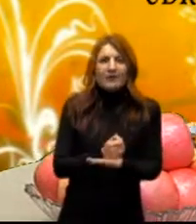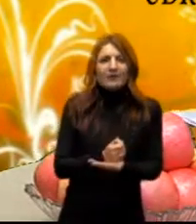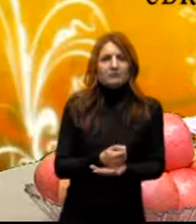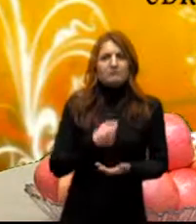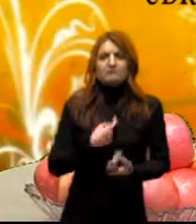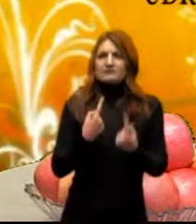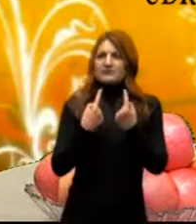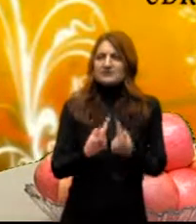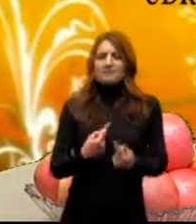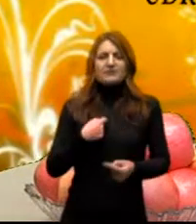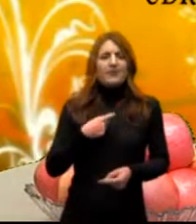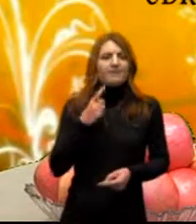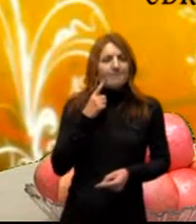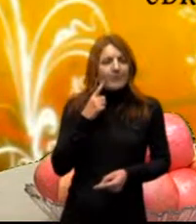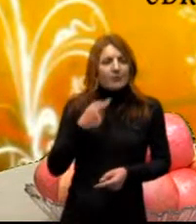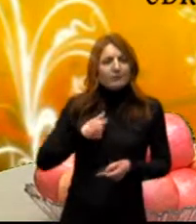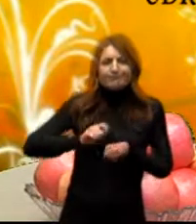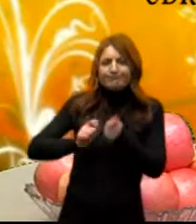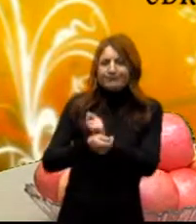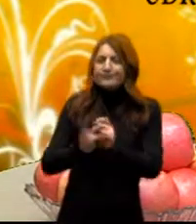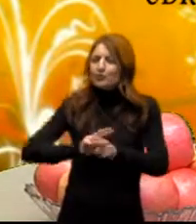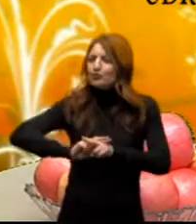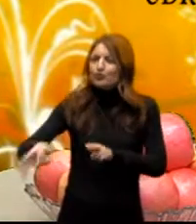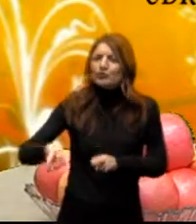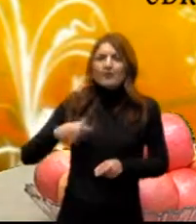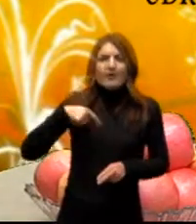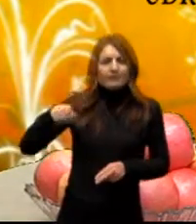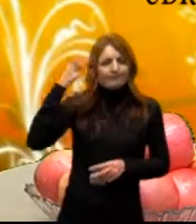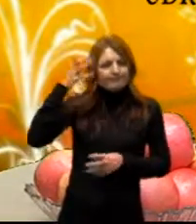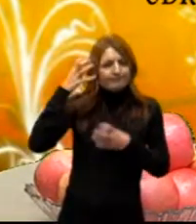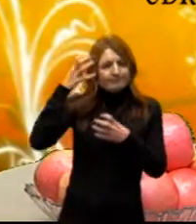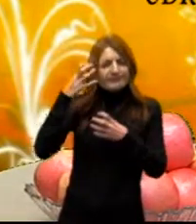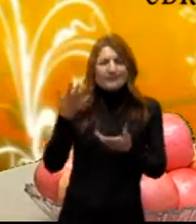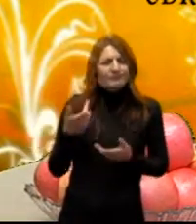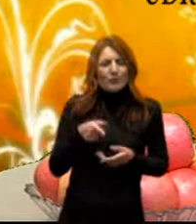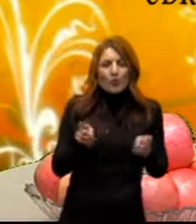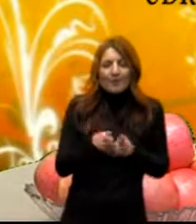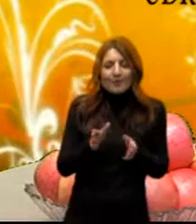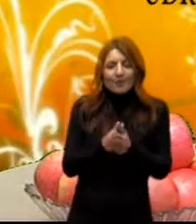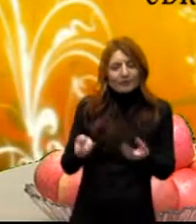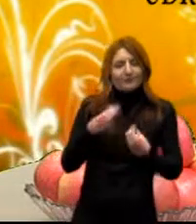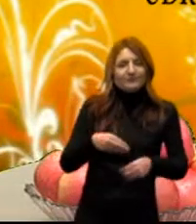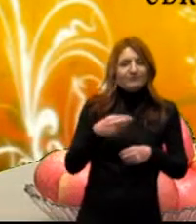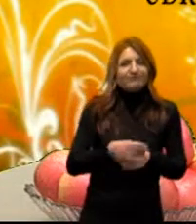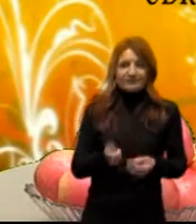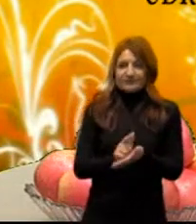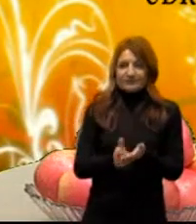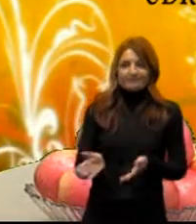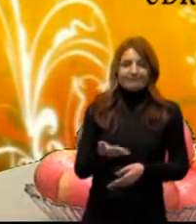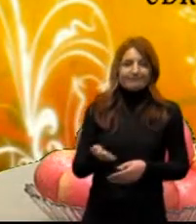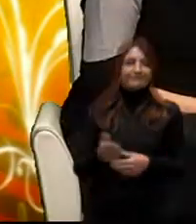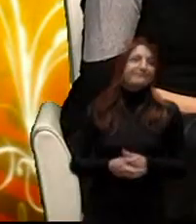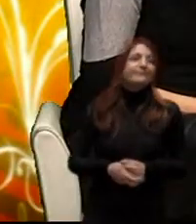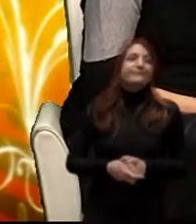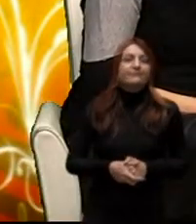nekako, probati bi drugačije, probati razmišljati drugačije. Možete li nam malo kratko to reći? Meni će još malo isteći vrijeme.